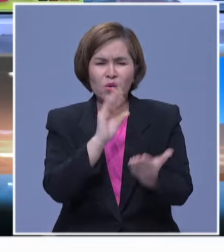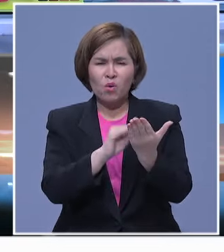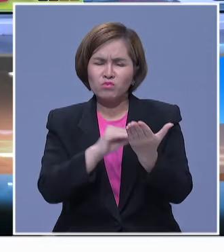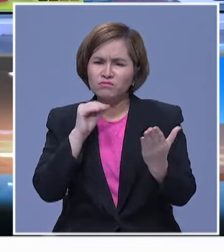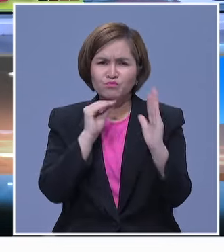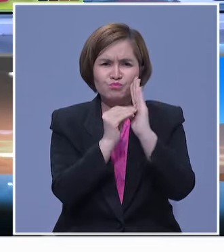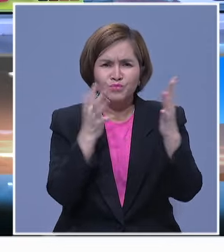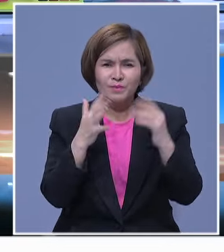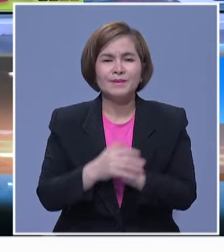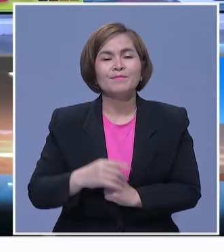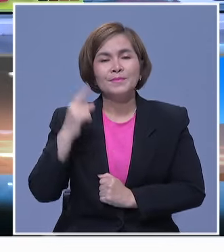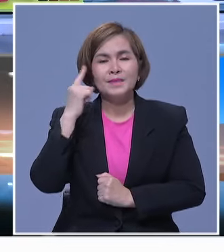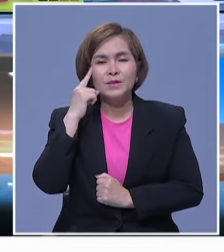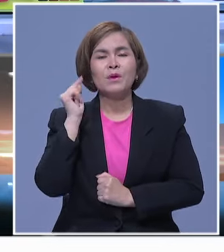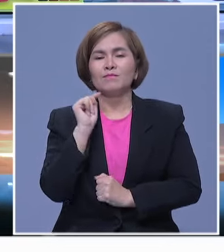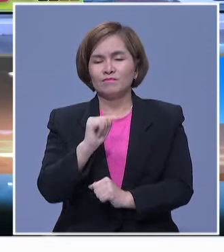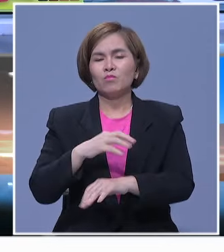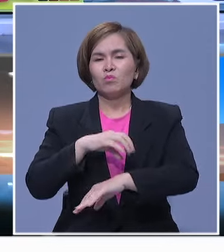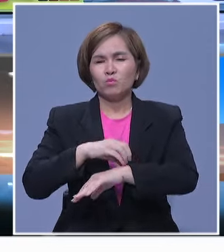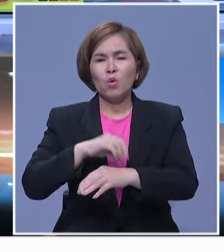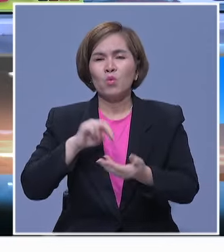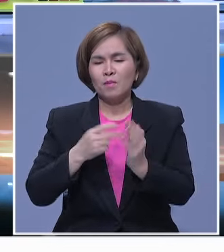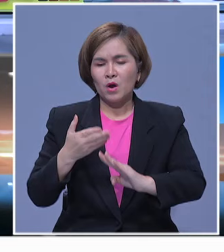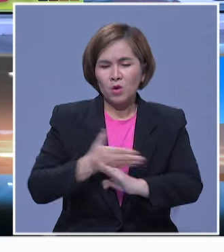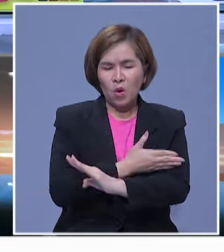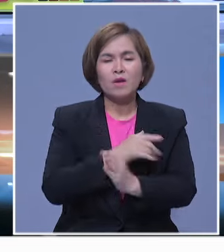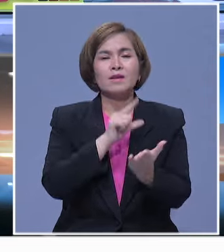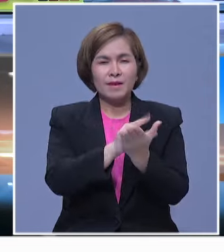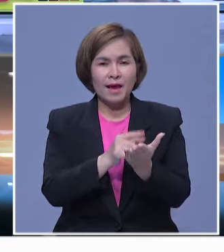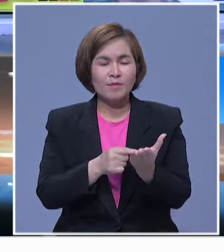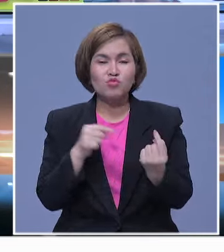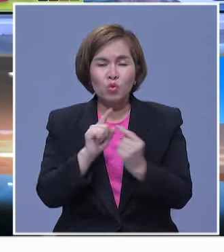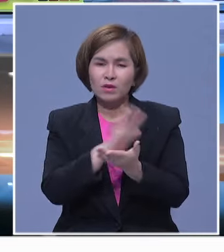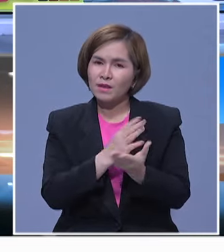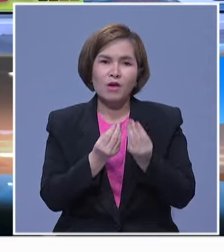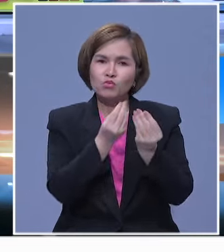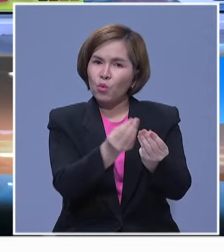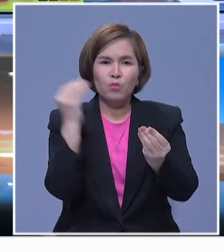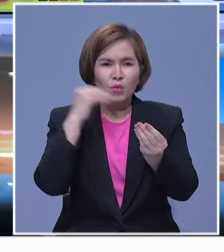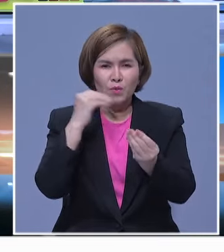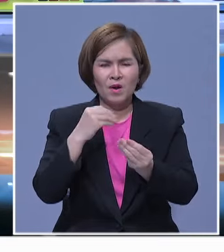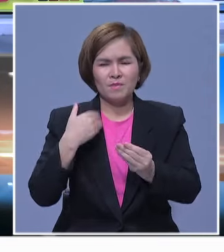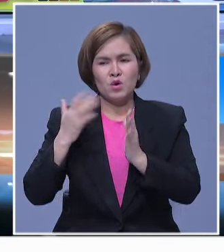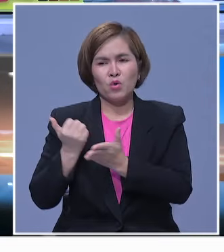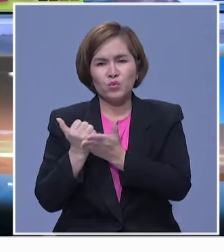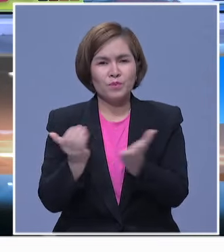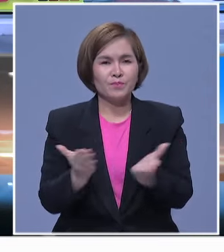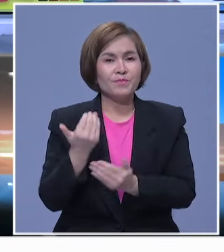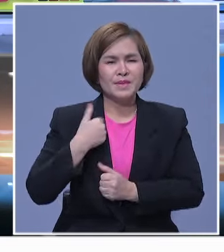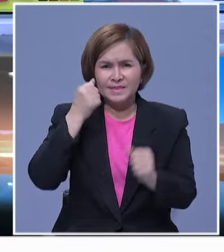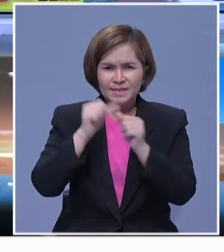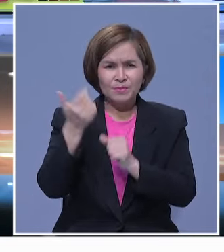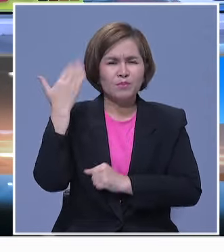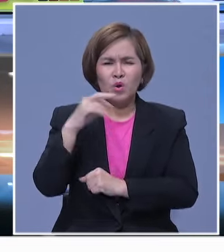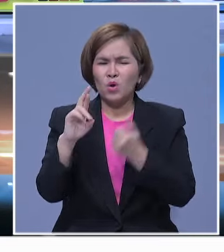าลบอกว่าเชื่อว่าลุงป้อมต้องมีการส่งใบลาทุกครั้งแล้วก็มีคนคอยทำให้เพราะถ้าย้อนไปตั้งแต่ที่ท่านเนี่ยเป็นร